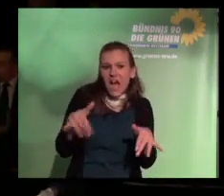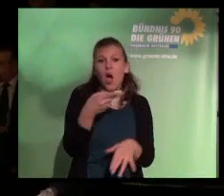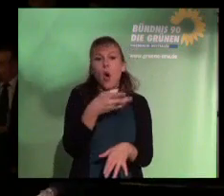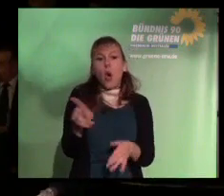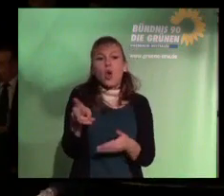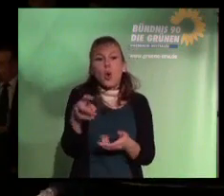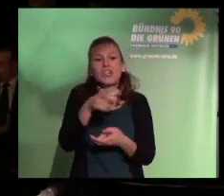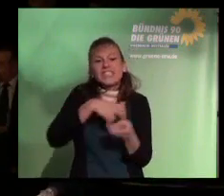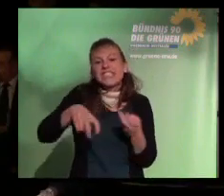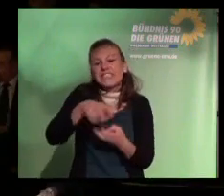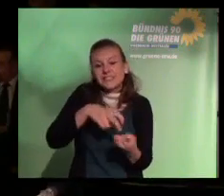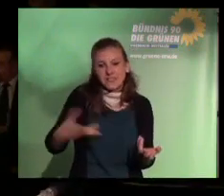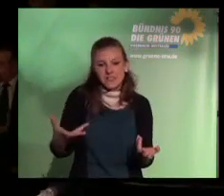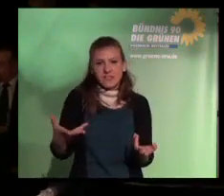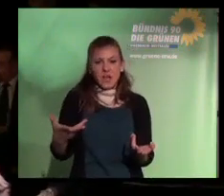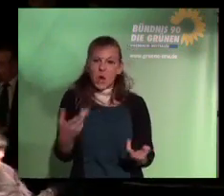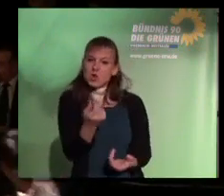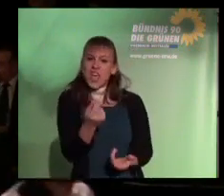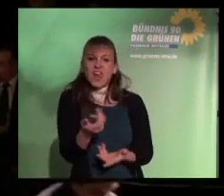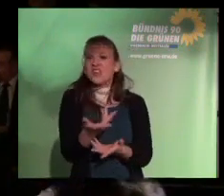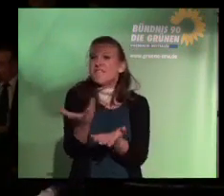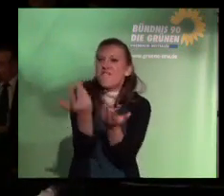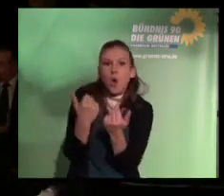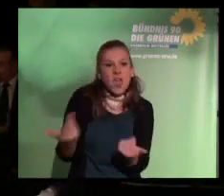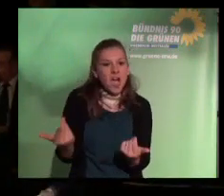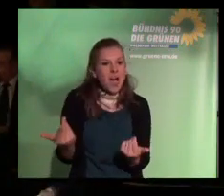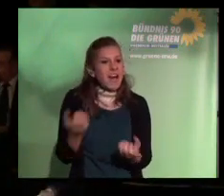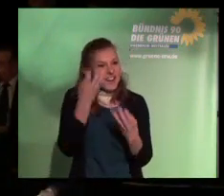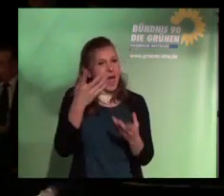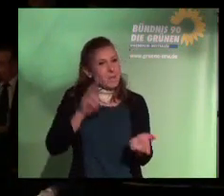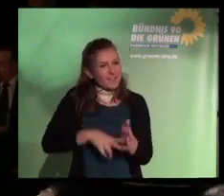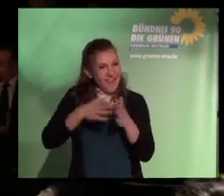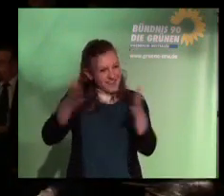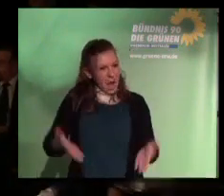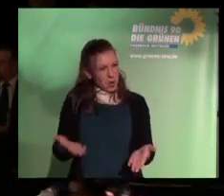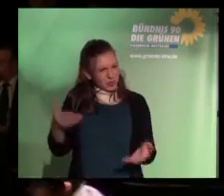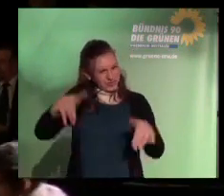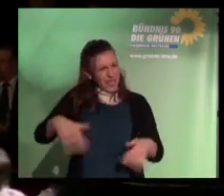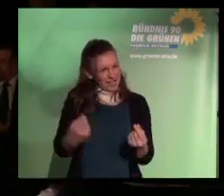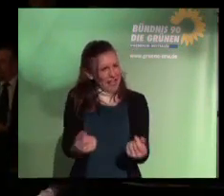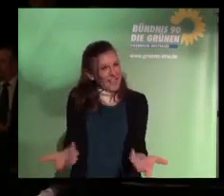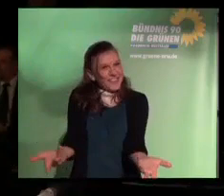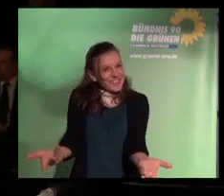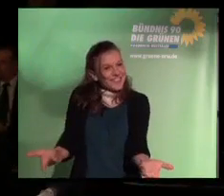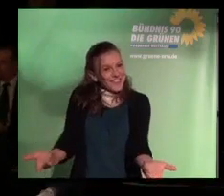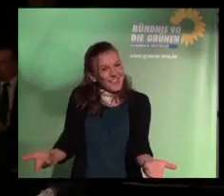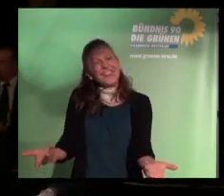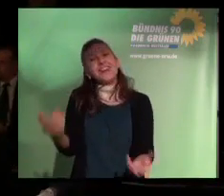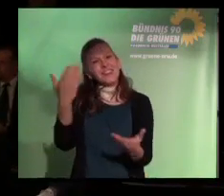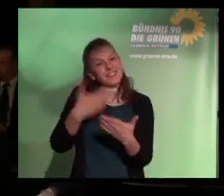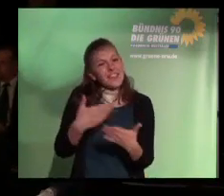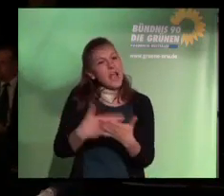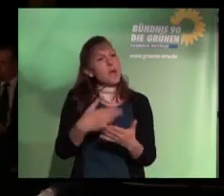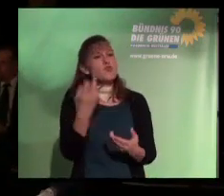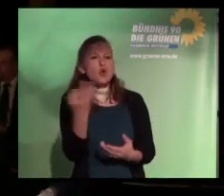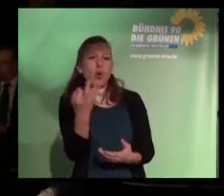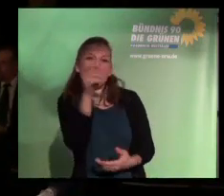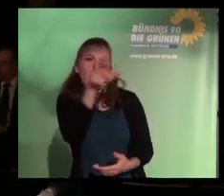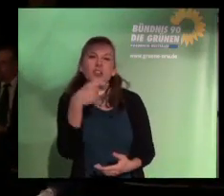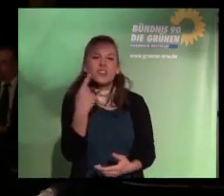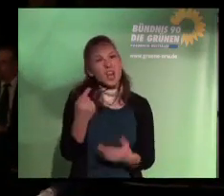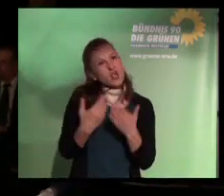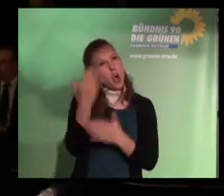Euro-Krise, ja? Und wo gibt es noch Geld zu holen? Natürlich in den Pfandhäusern, ja? Und deshalb haben die Grünen ja gesagt, neue